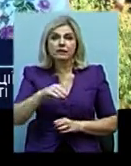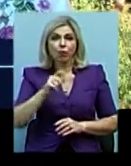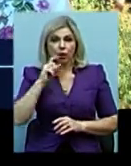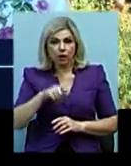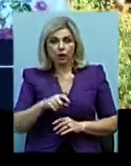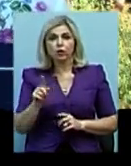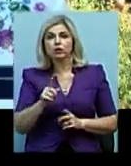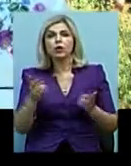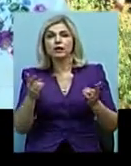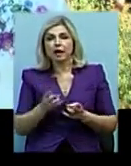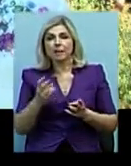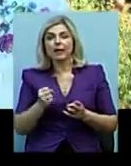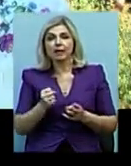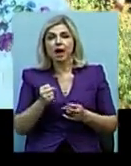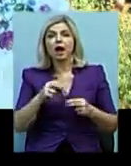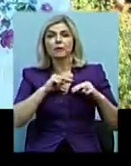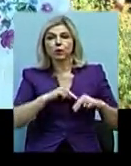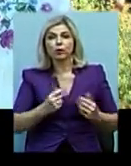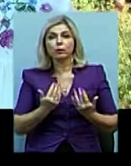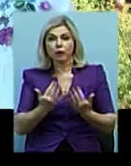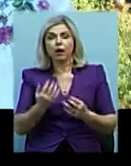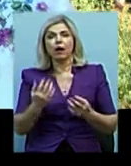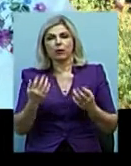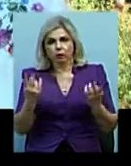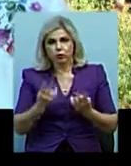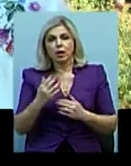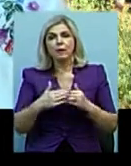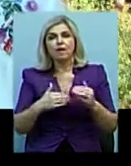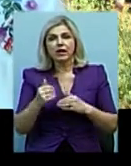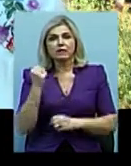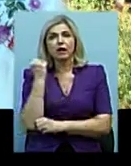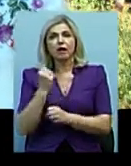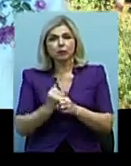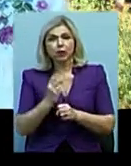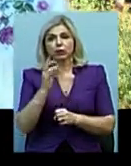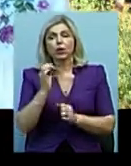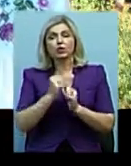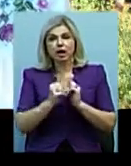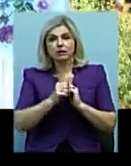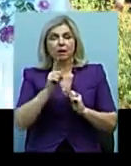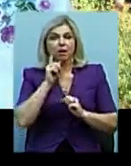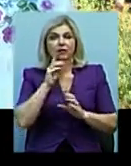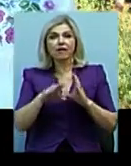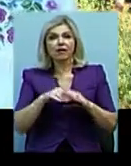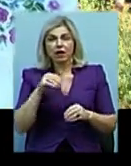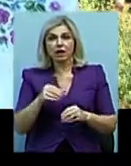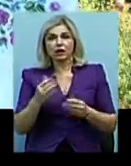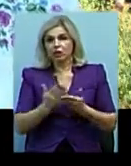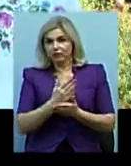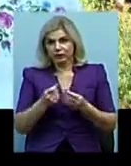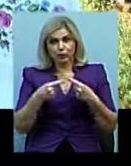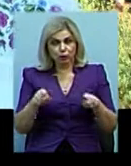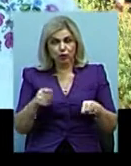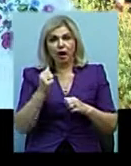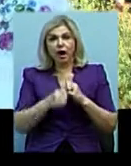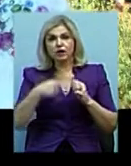востребовані на ринку праці такі професії робітничі. Але зачастую молодь обирає професії зовсім іншого плану, і ми